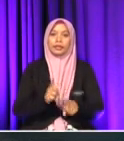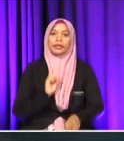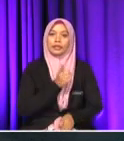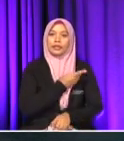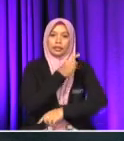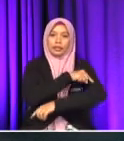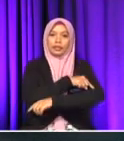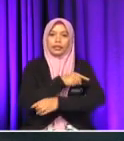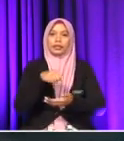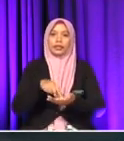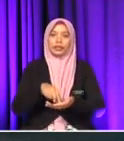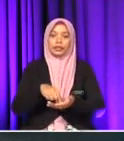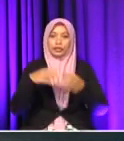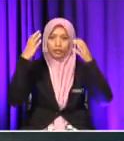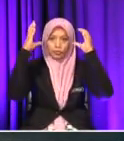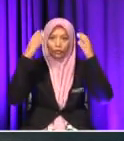yaitu